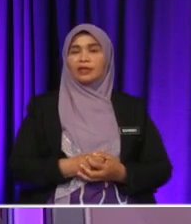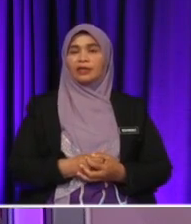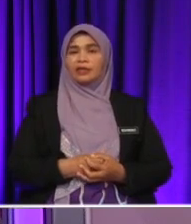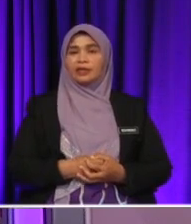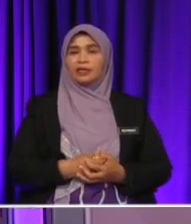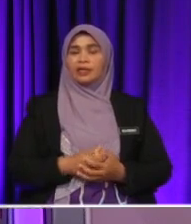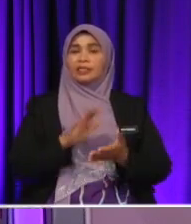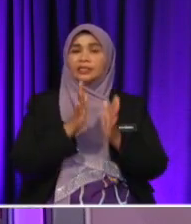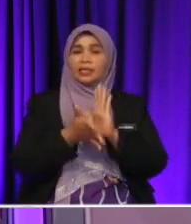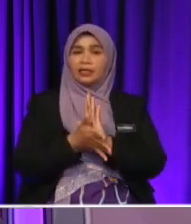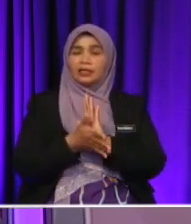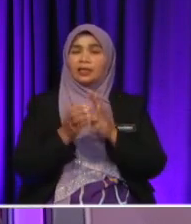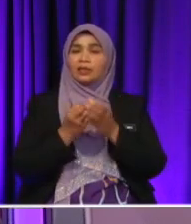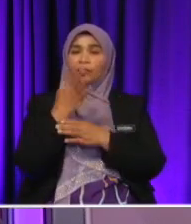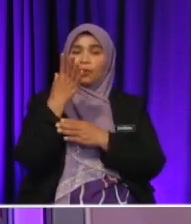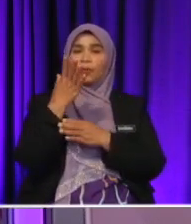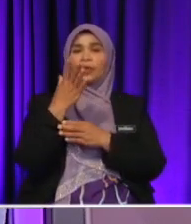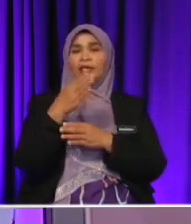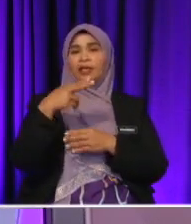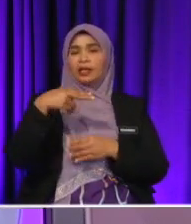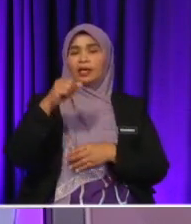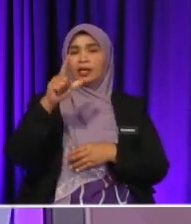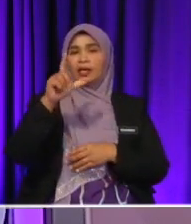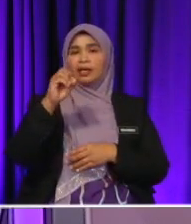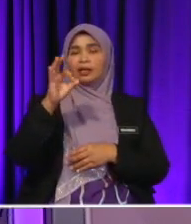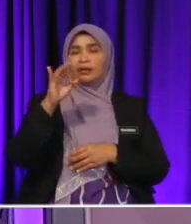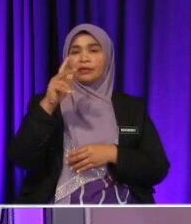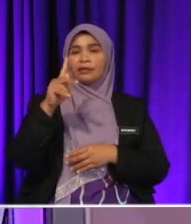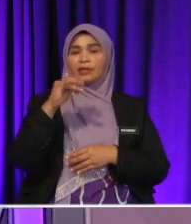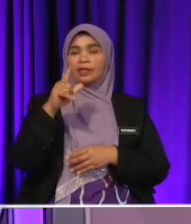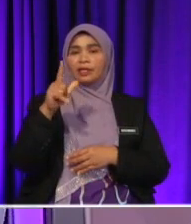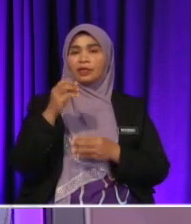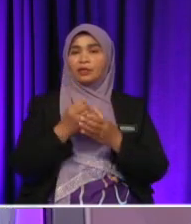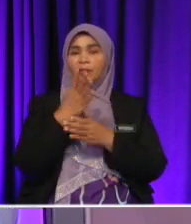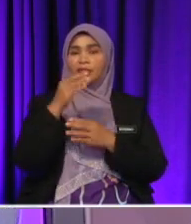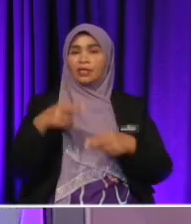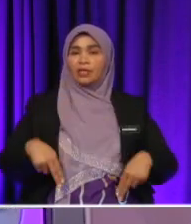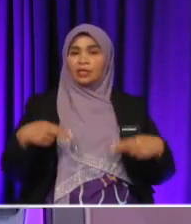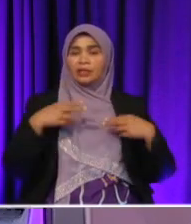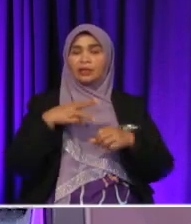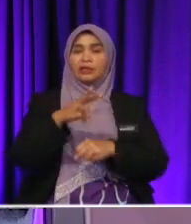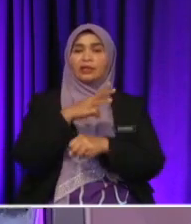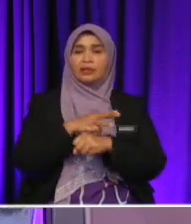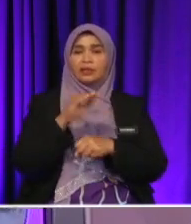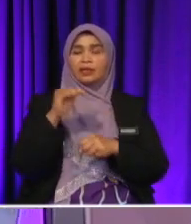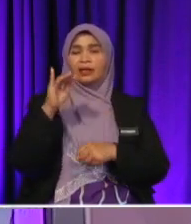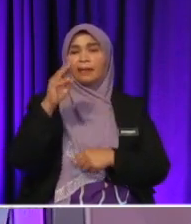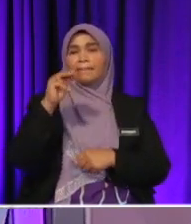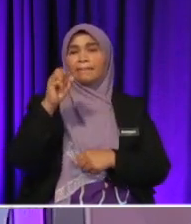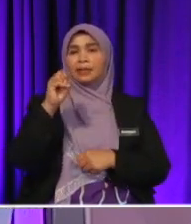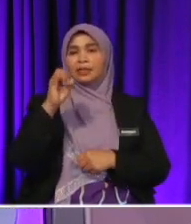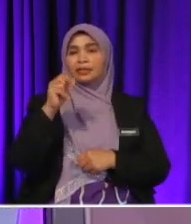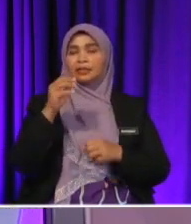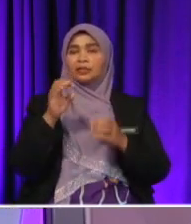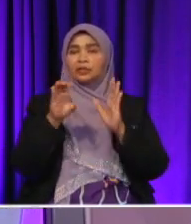jadi tumbuhan halofi ini adalah tumbuhan-tumbuhan yang hidup di kawasan yang masih contohnya adalah